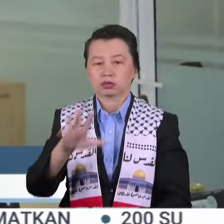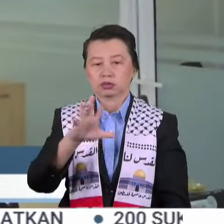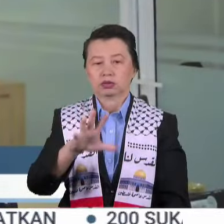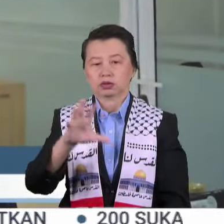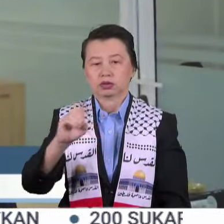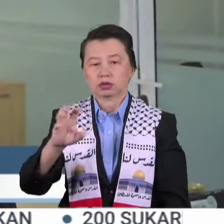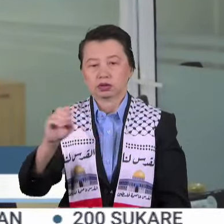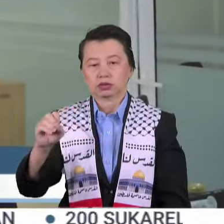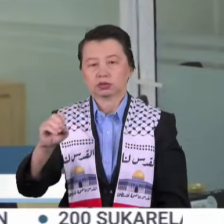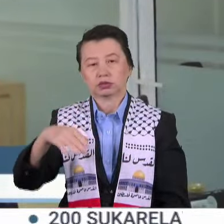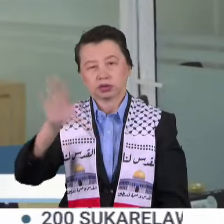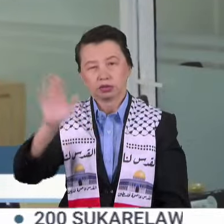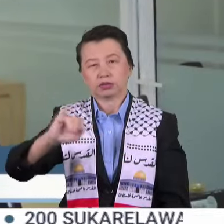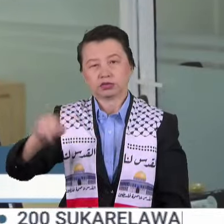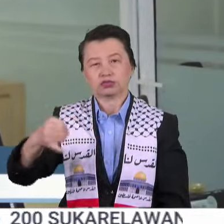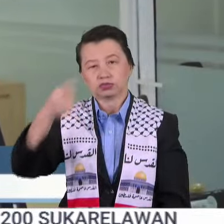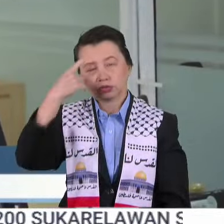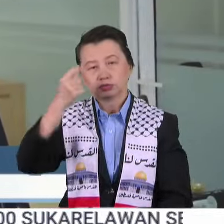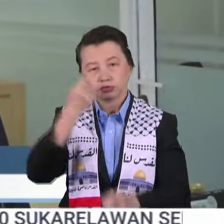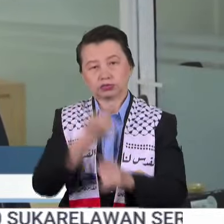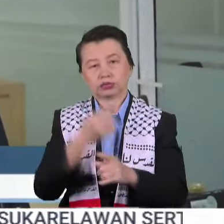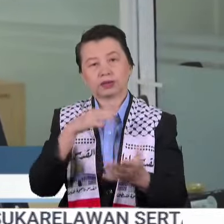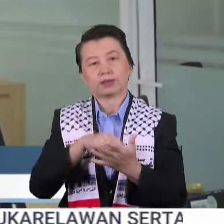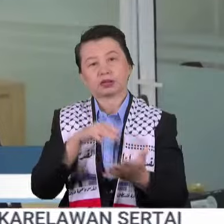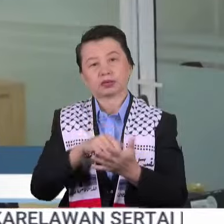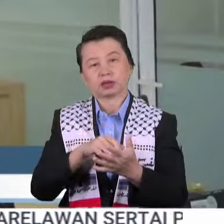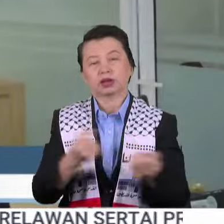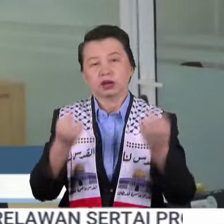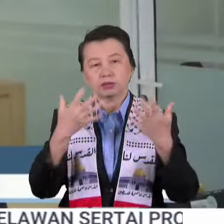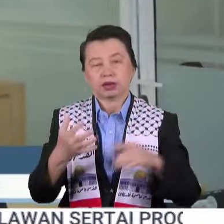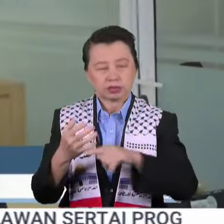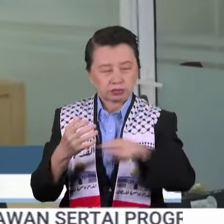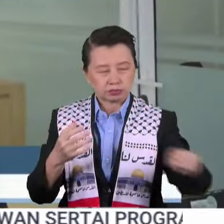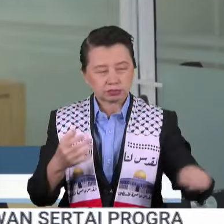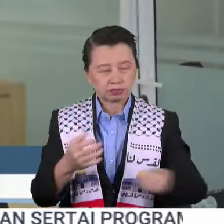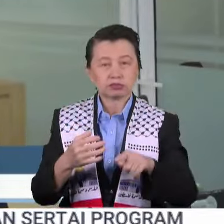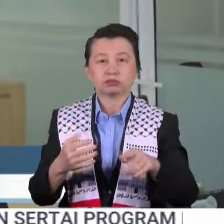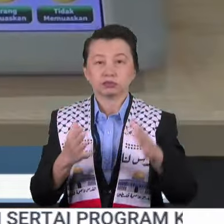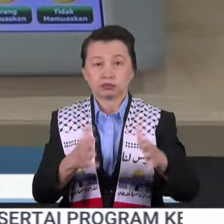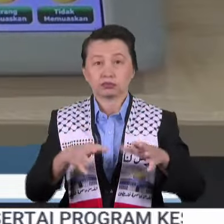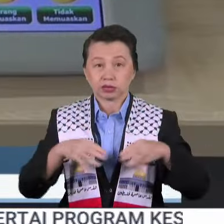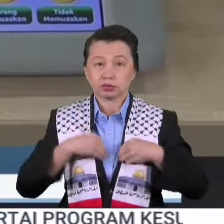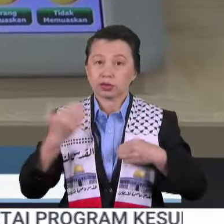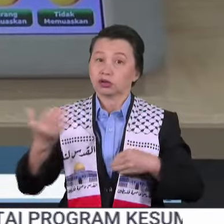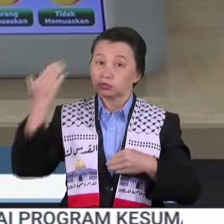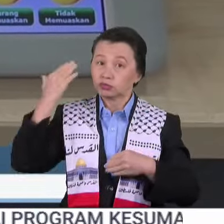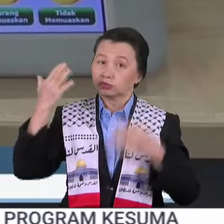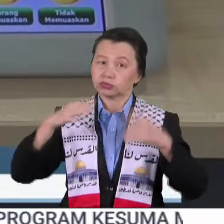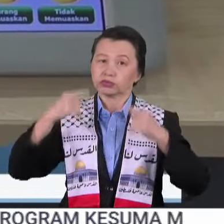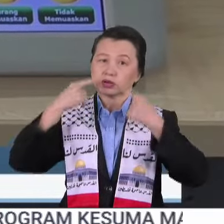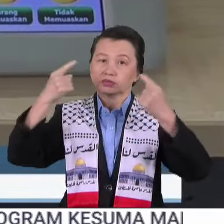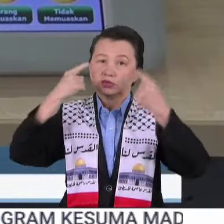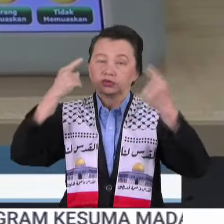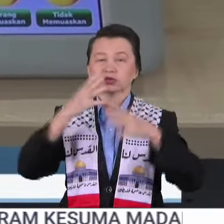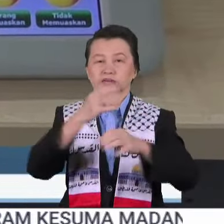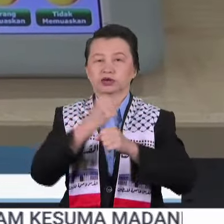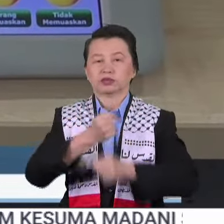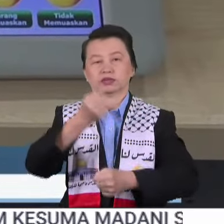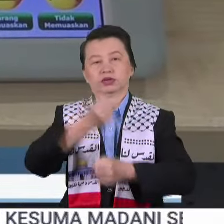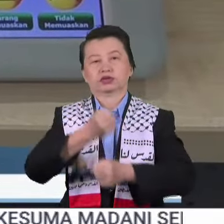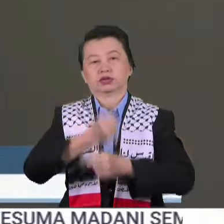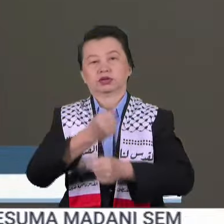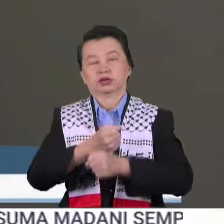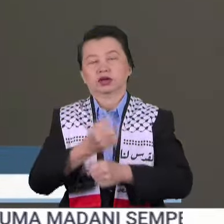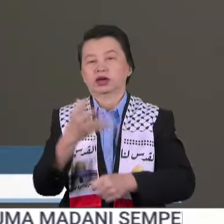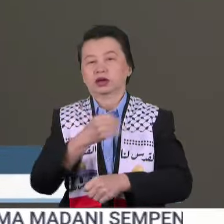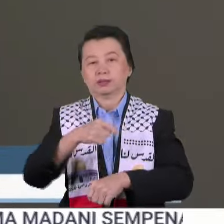500 lebih juta untuk tujuan ini. Ujarnya, ramai di kalangan penerima bantuan terdahulu telah berjaya serta telah mendapat pekerjaan